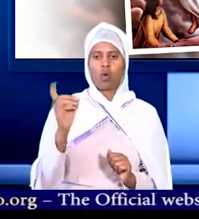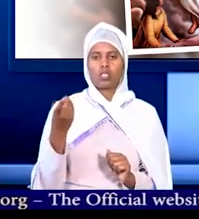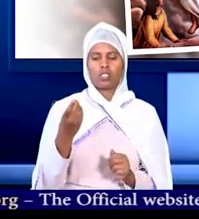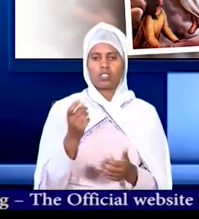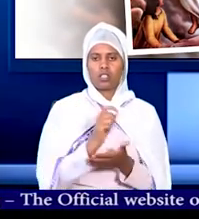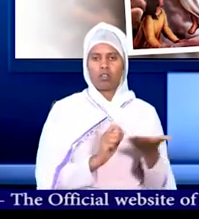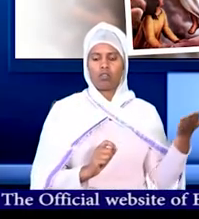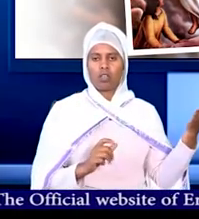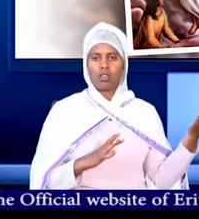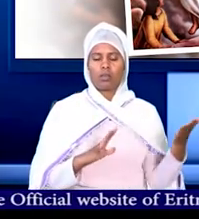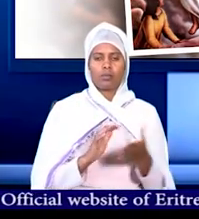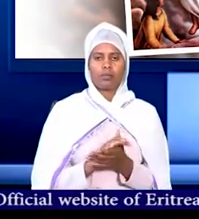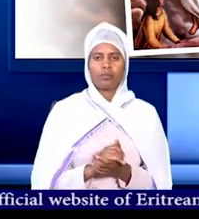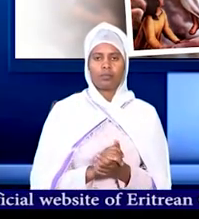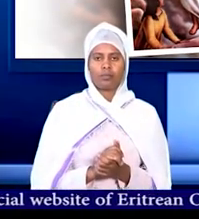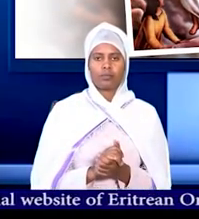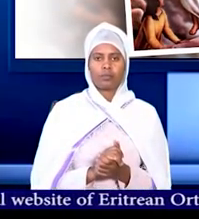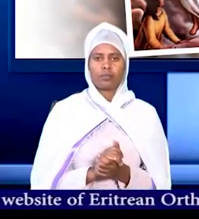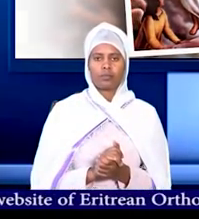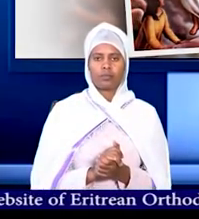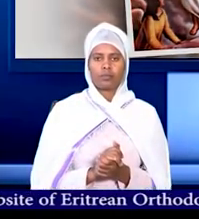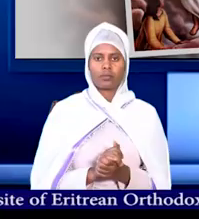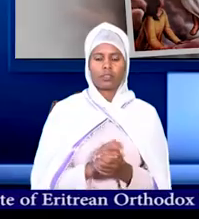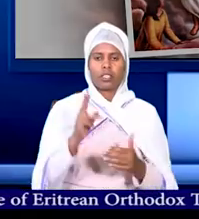በዓሉ ወንጀላዊ ዮሃንስ ክገልፅ ከሎ